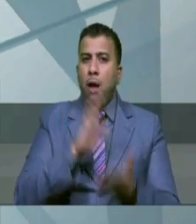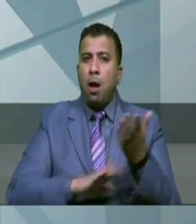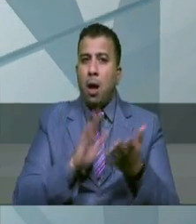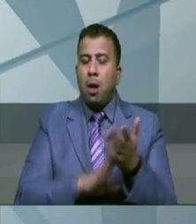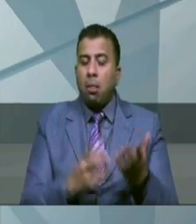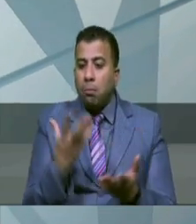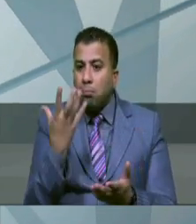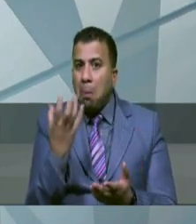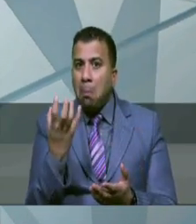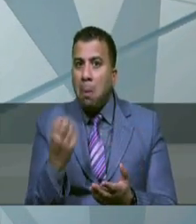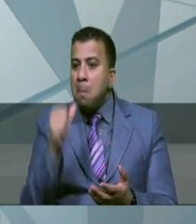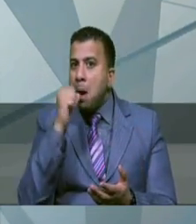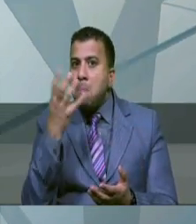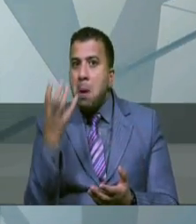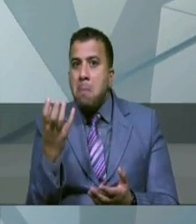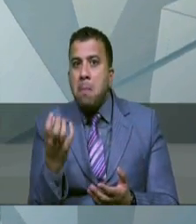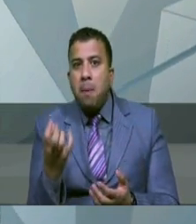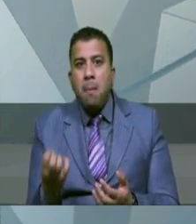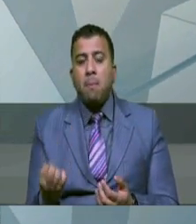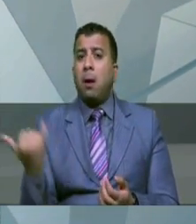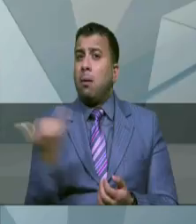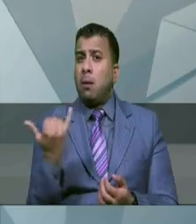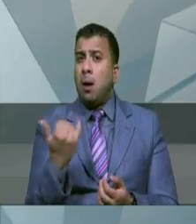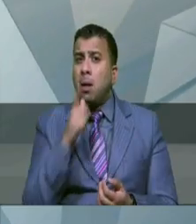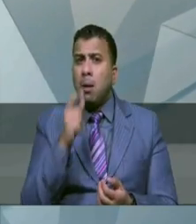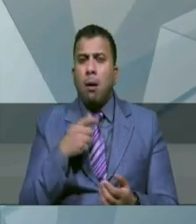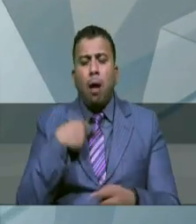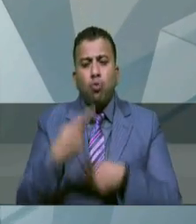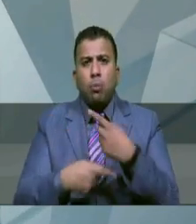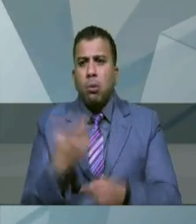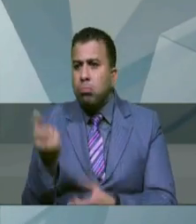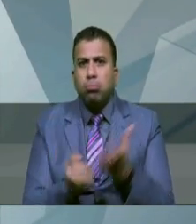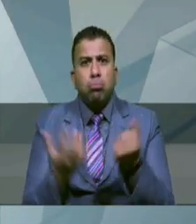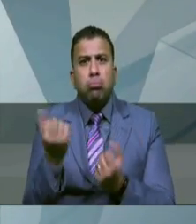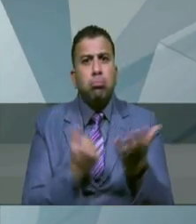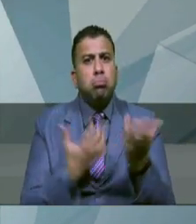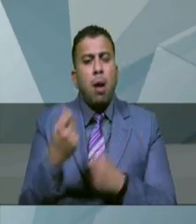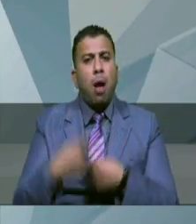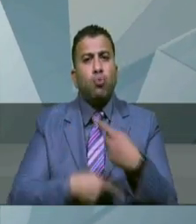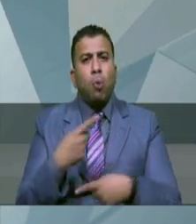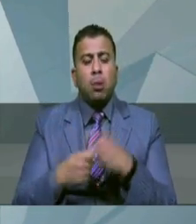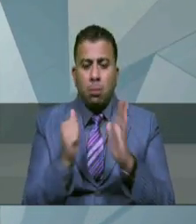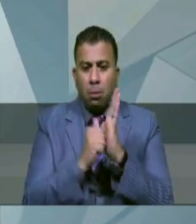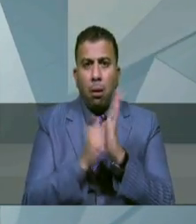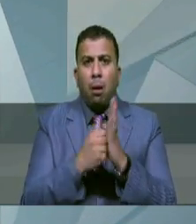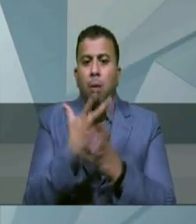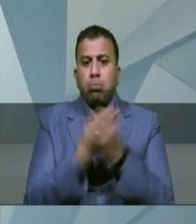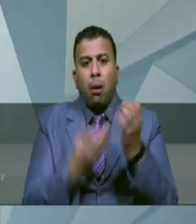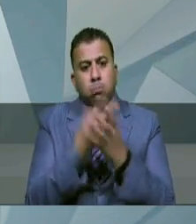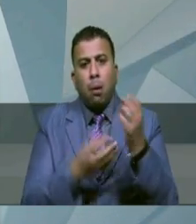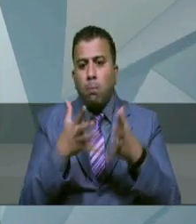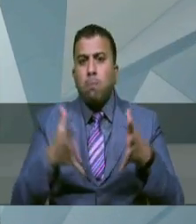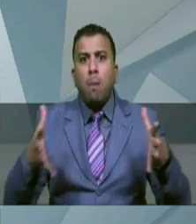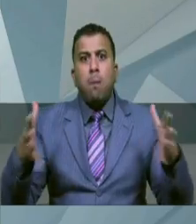الشح والندرة والنضوب الناتجة عن الطلب المتزايد على المياه بفعل النمو السكاني المتسارع